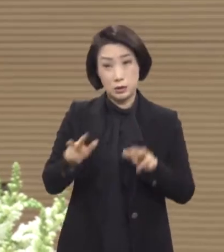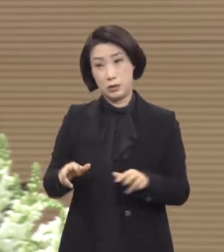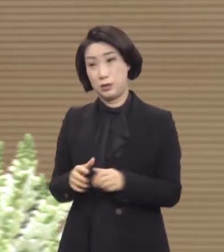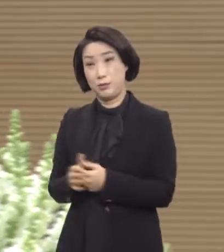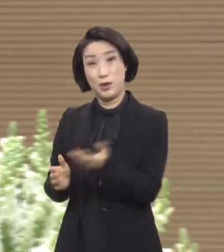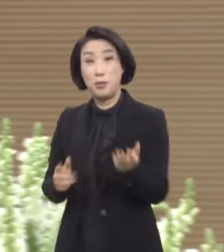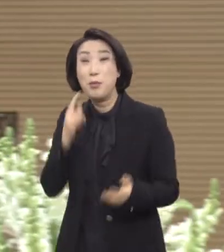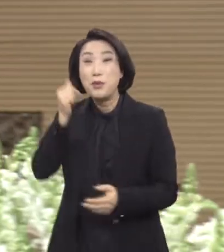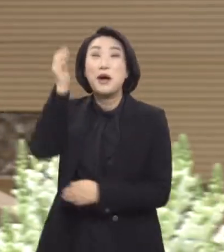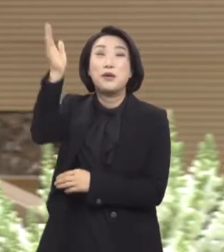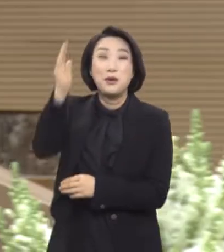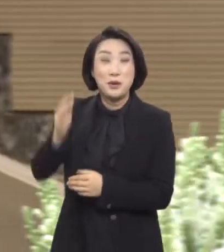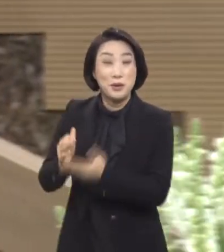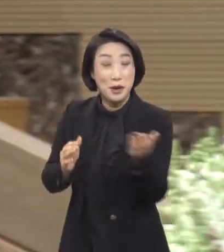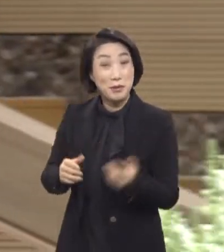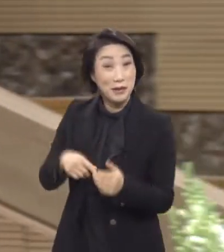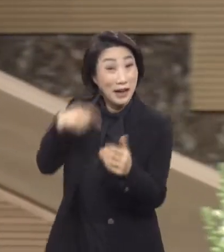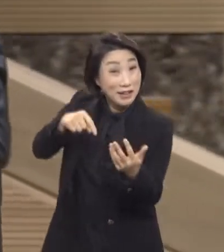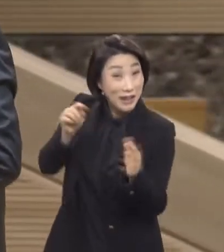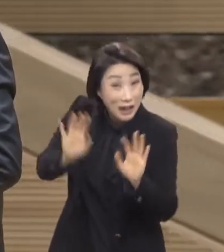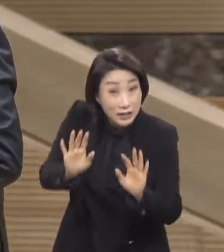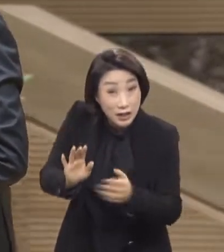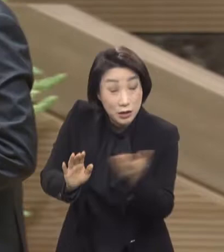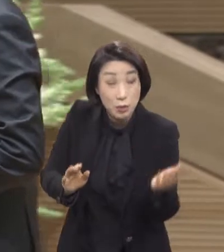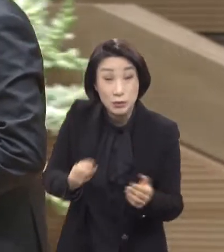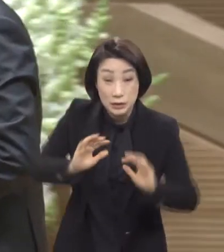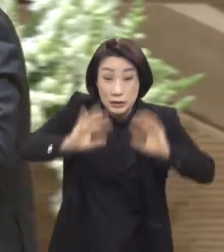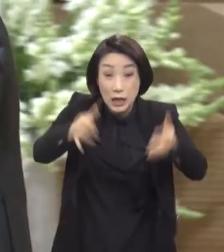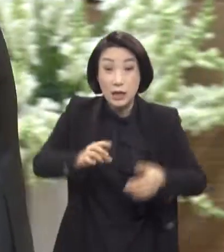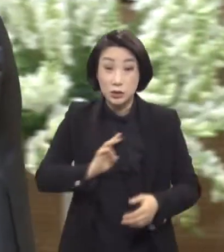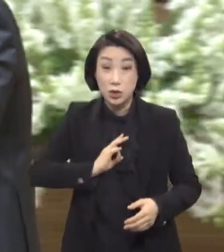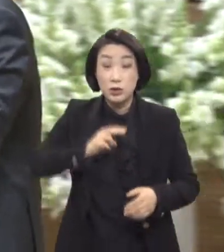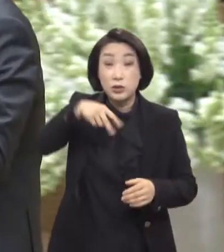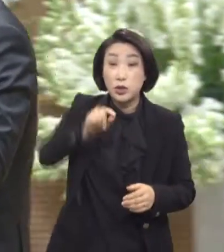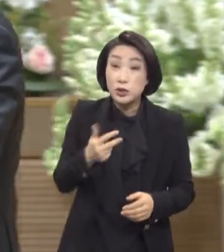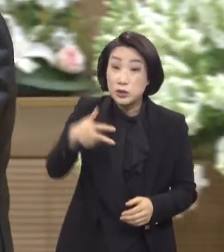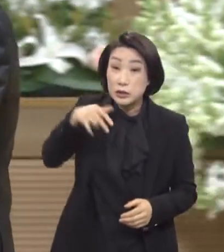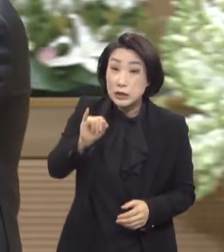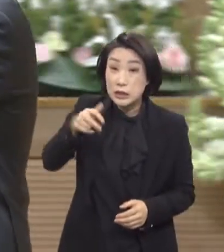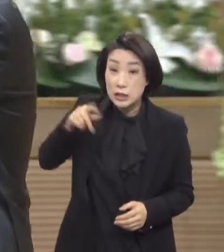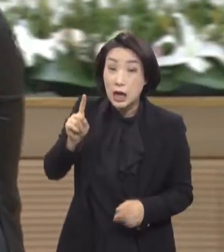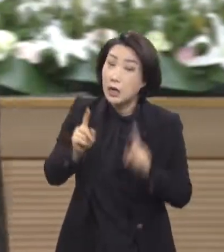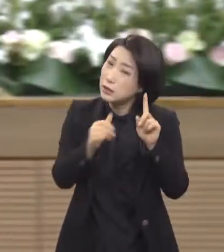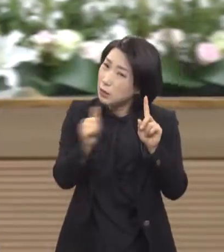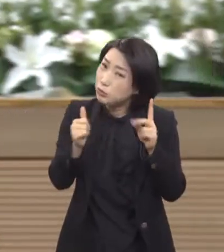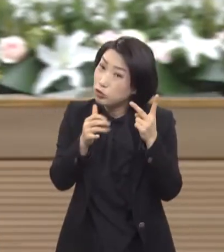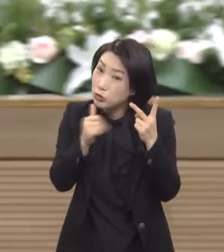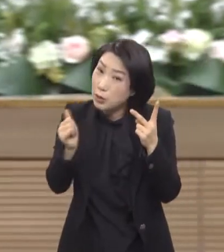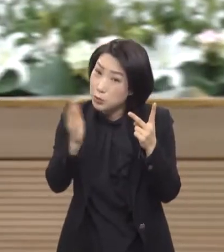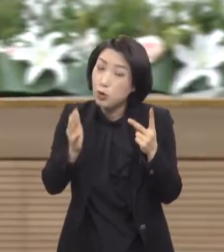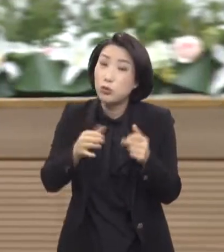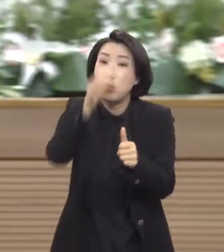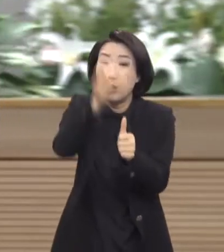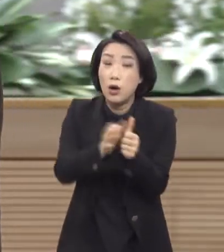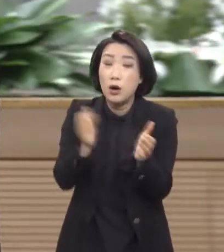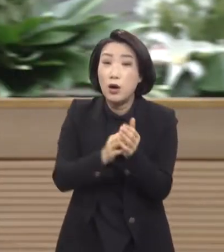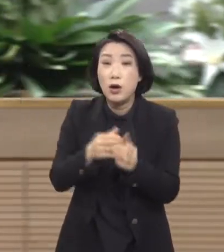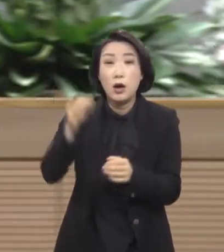지금처럼 목사를 통해 말하는 것이 아니라 그 나라의 선지자를 하나나 둘 세워서 말할 텐데